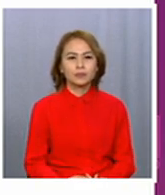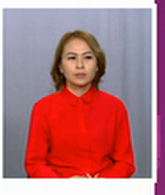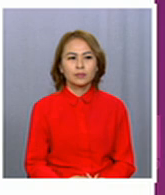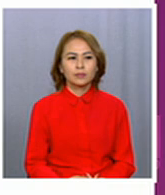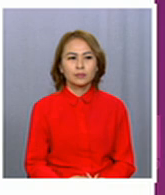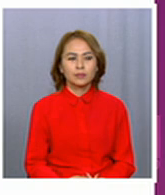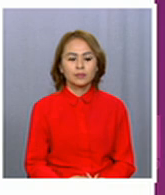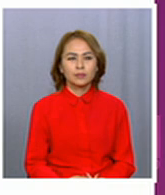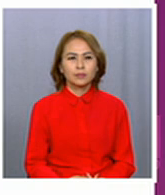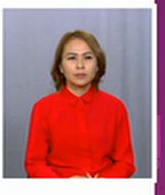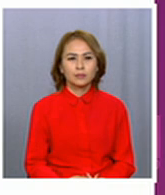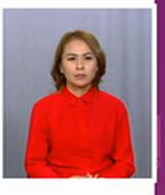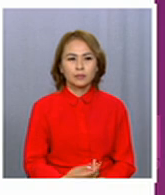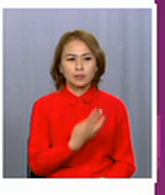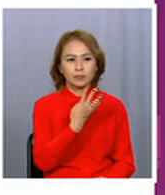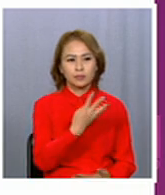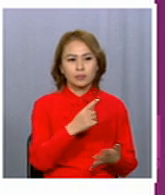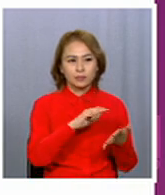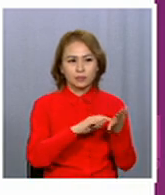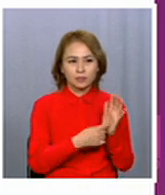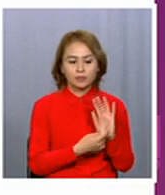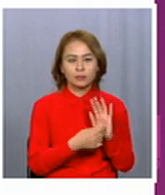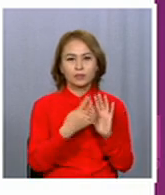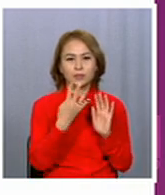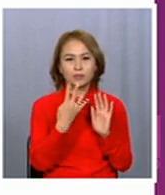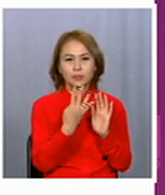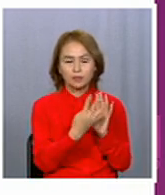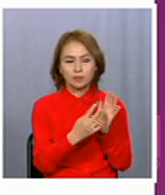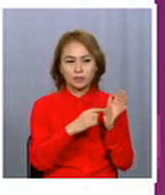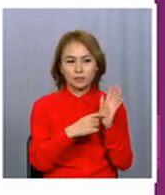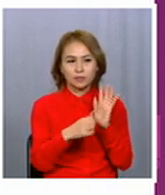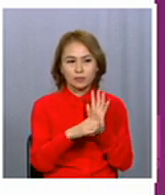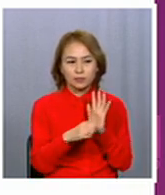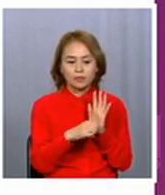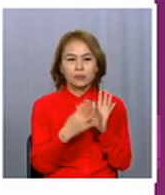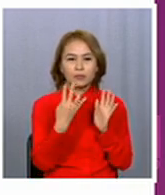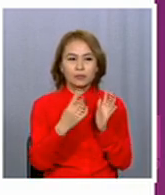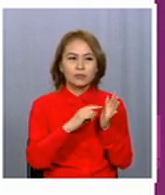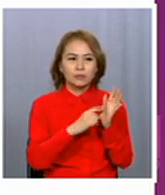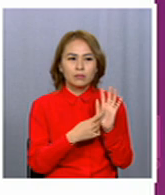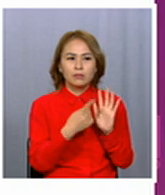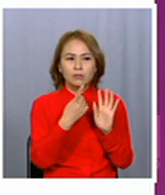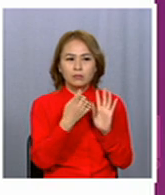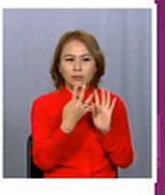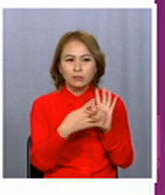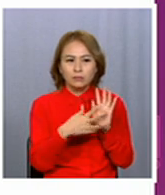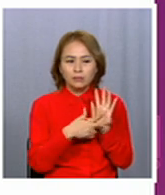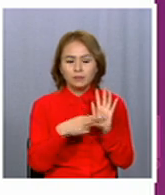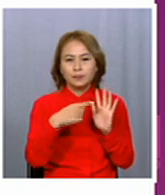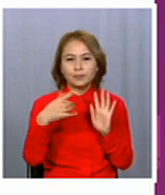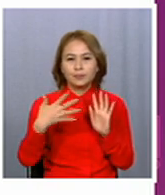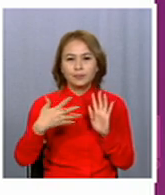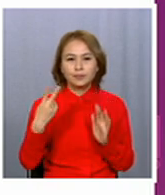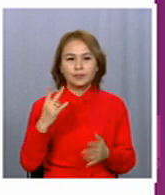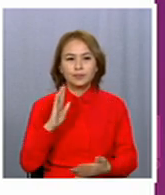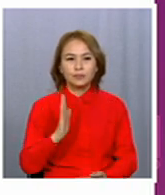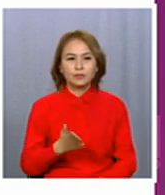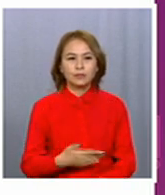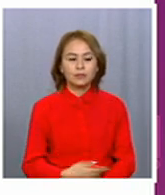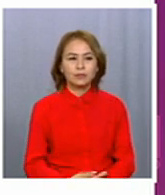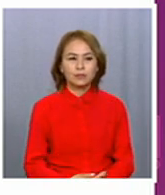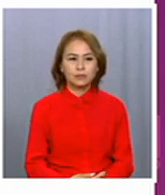Ол үшін 4 пен 6-ның көбейтіндісіне 4-ті көбейтіп, 148 пен 52-нің айырмасына